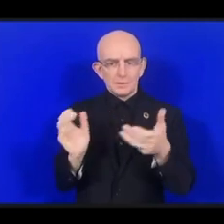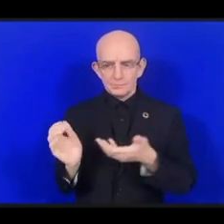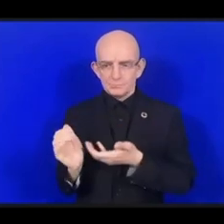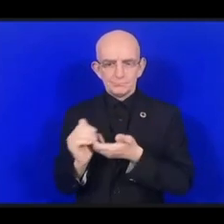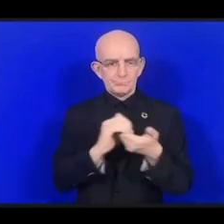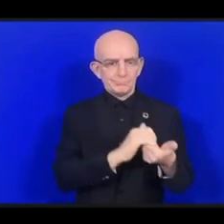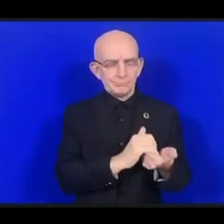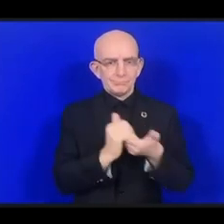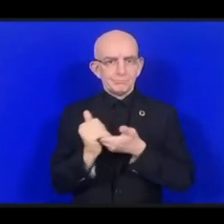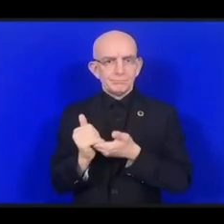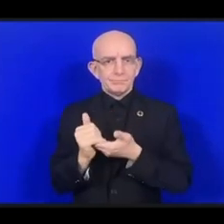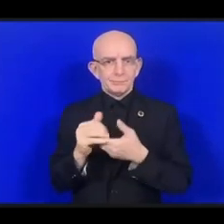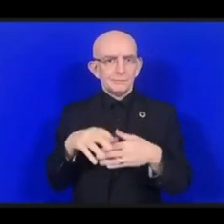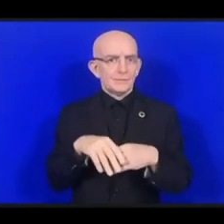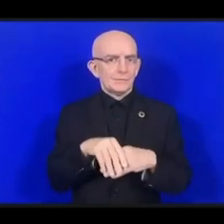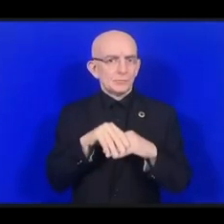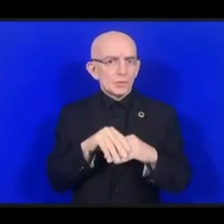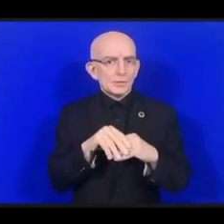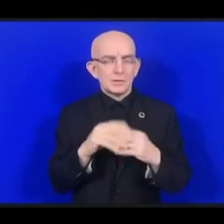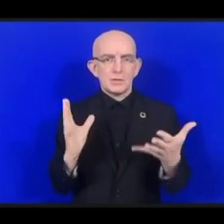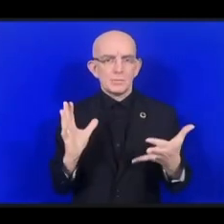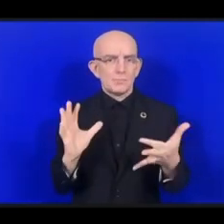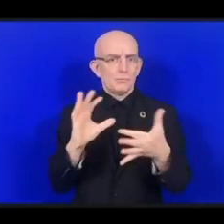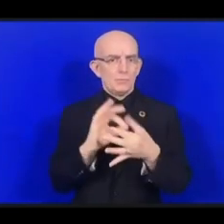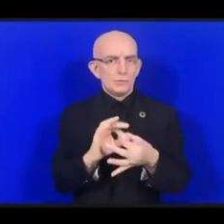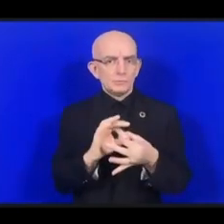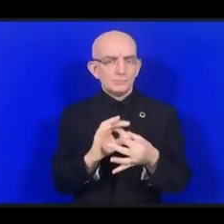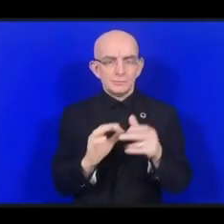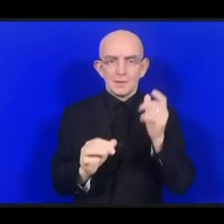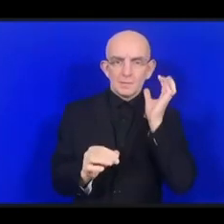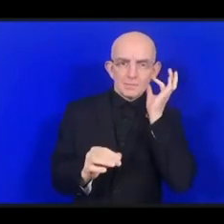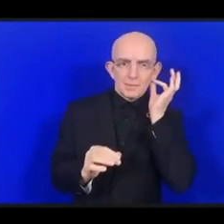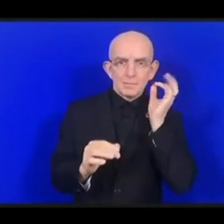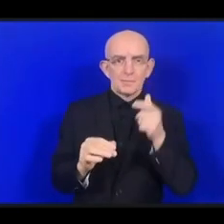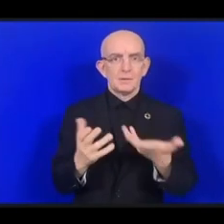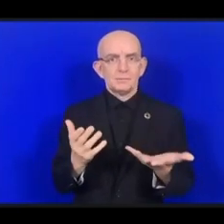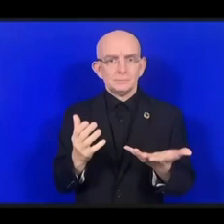والزوجه كما كنت قد ذكرت سابقا